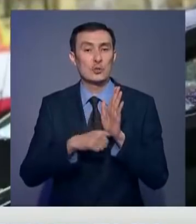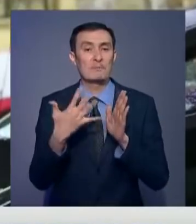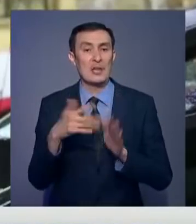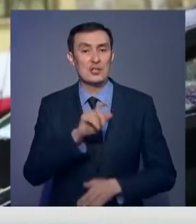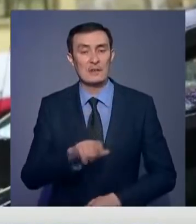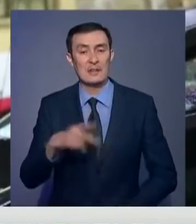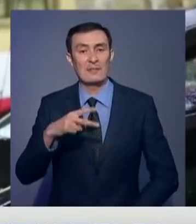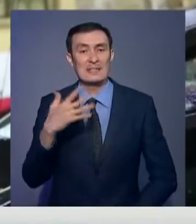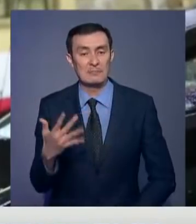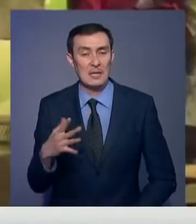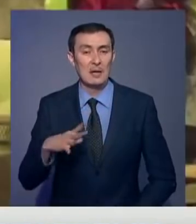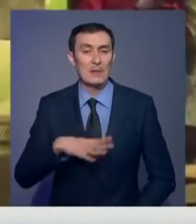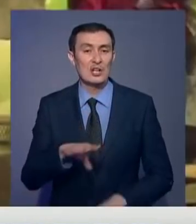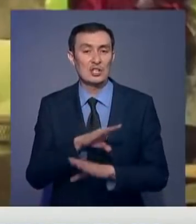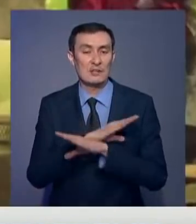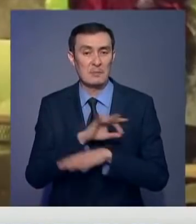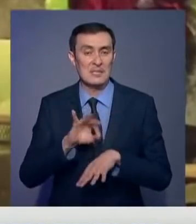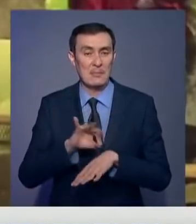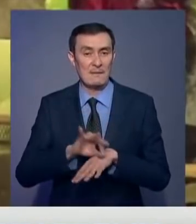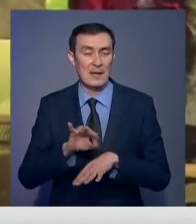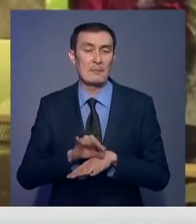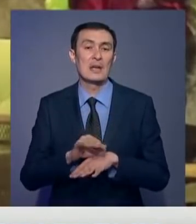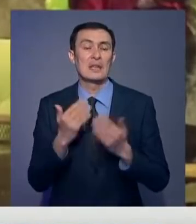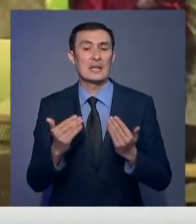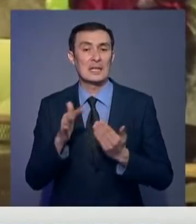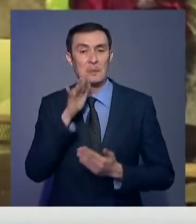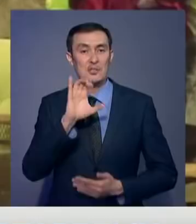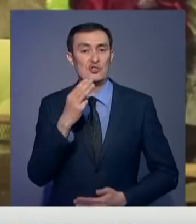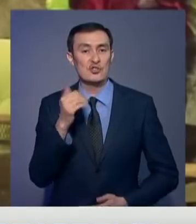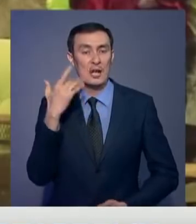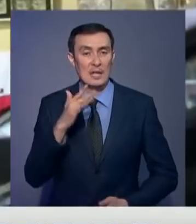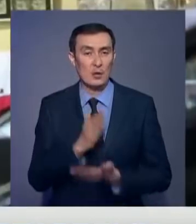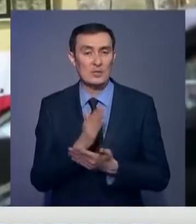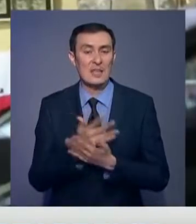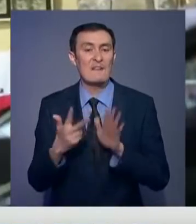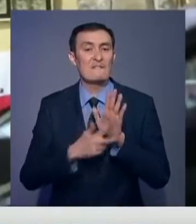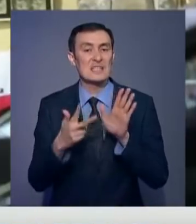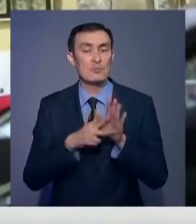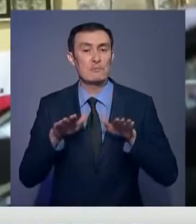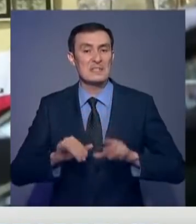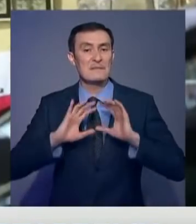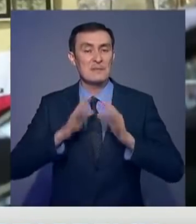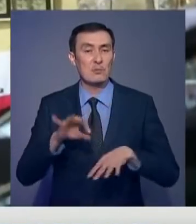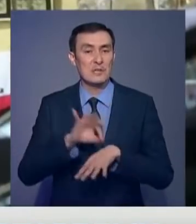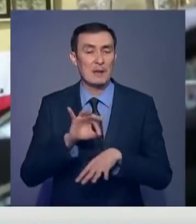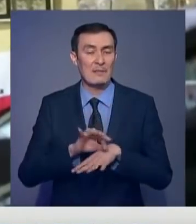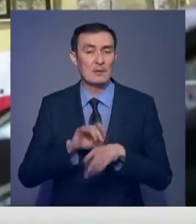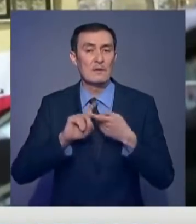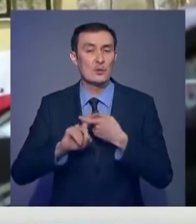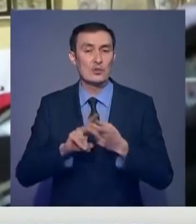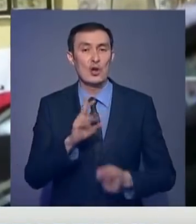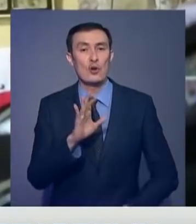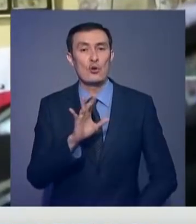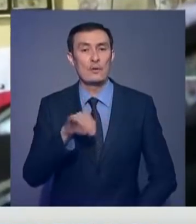человек. 25 стали жертвами заболевания. На данный момент Соединенные Штаты находятся на 8-м месте в мире по